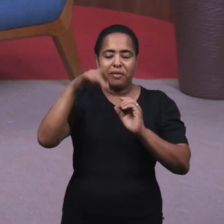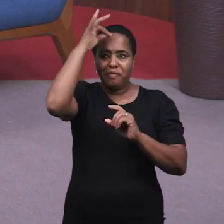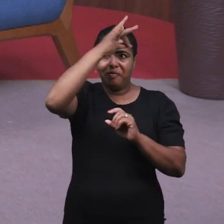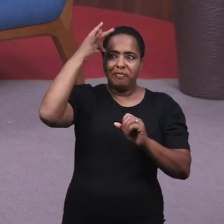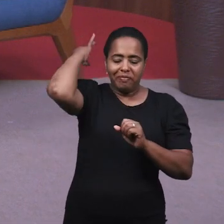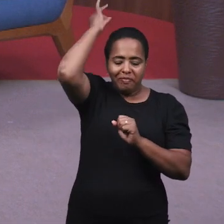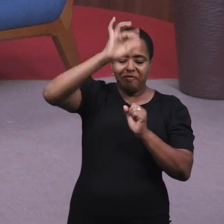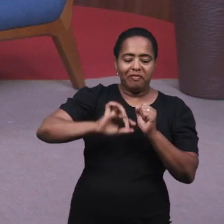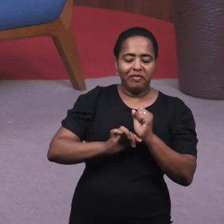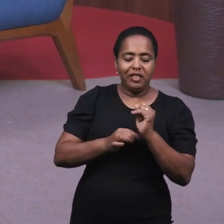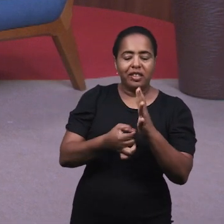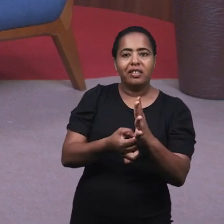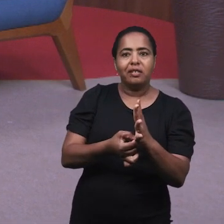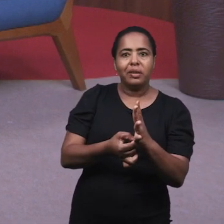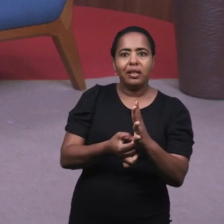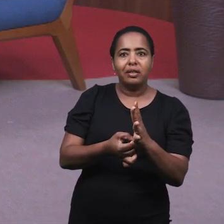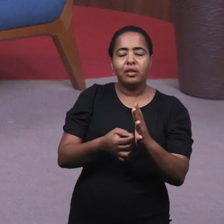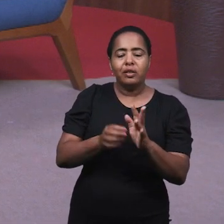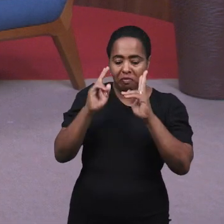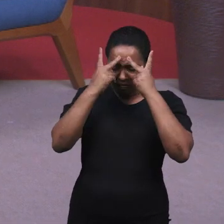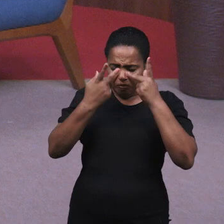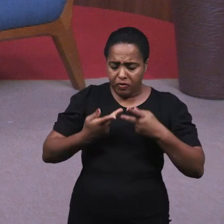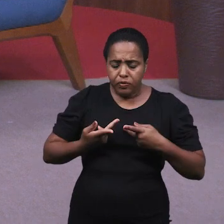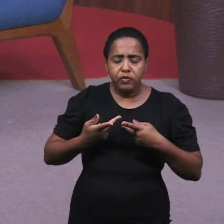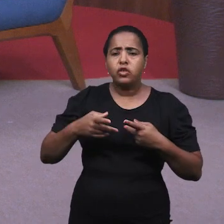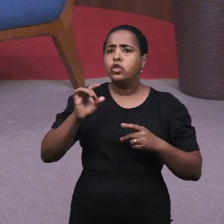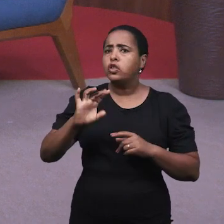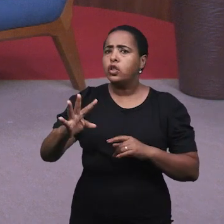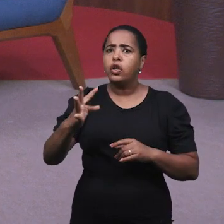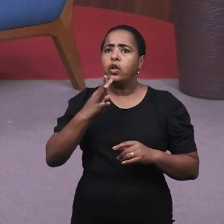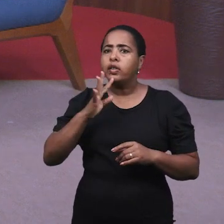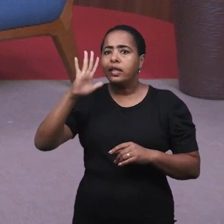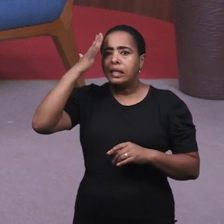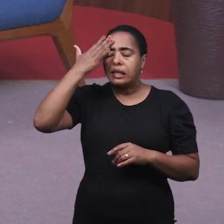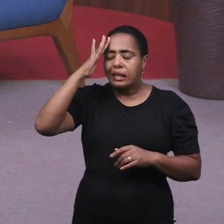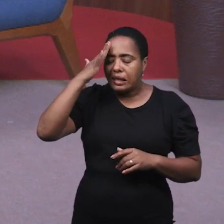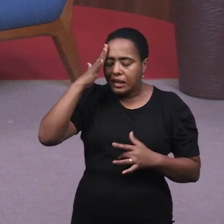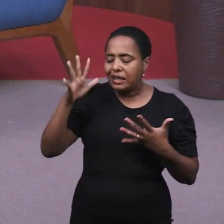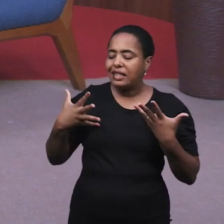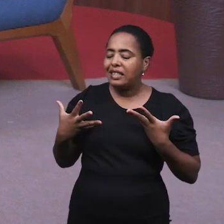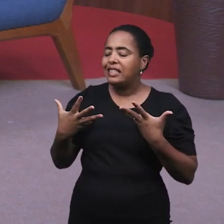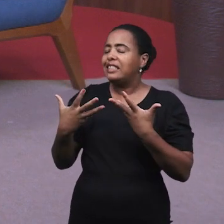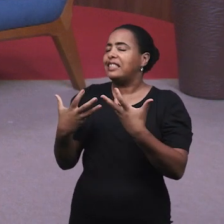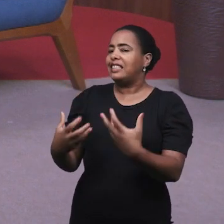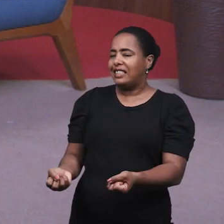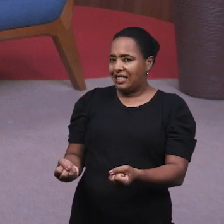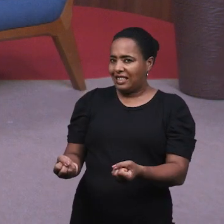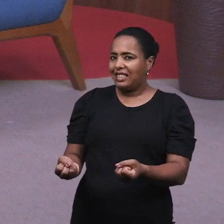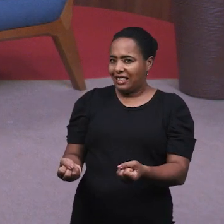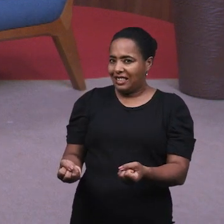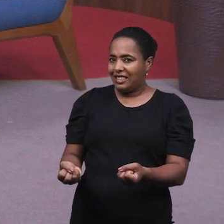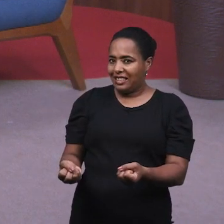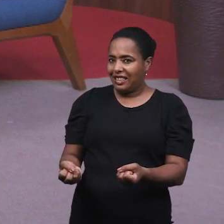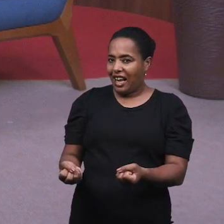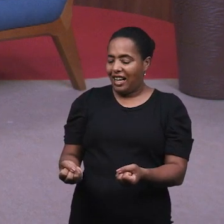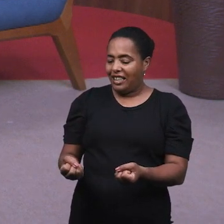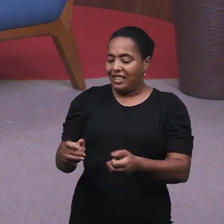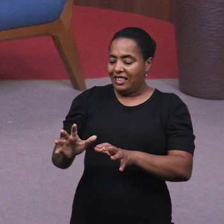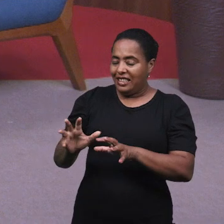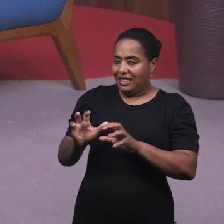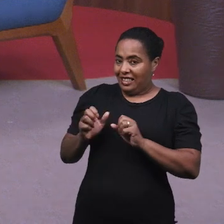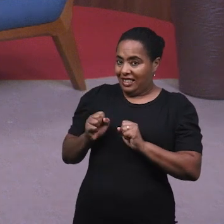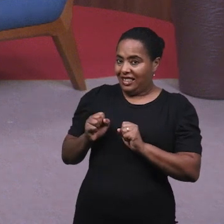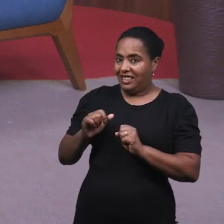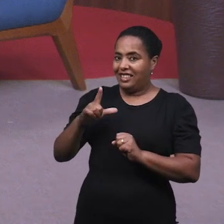L'homme, il n'arrive à comprendre et accepter et recevoir ce salut